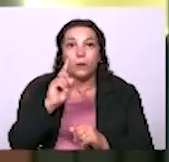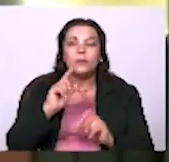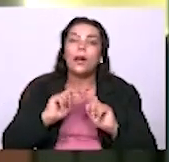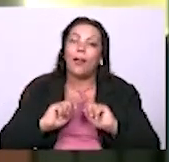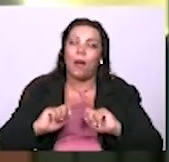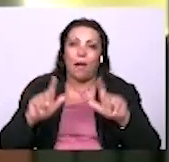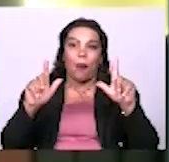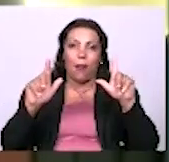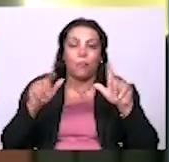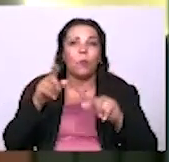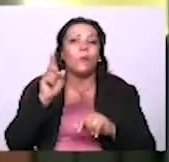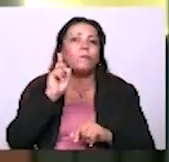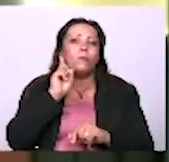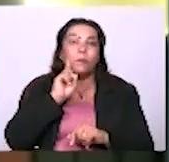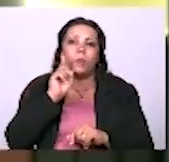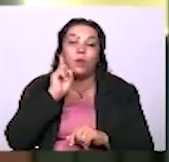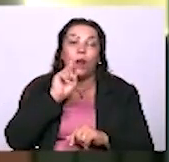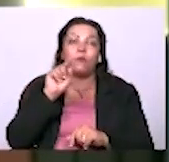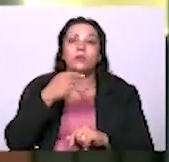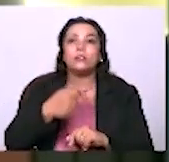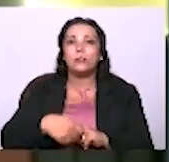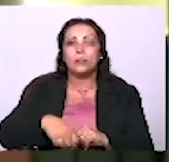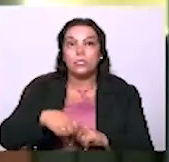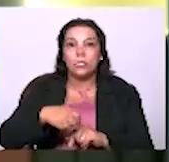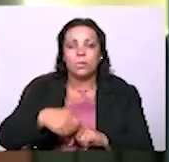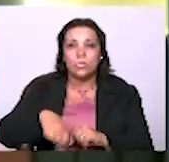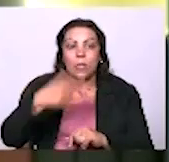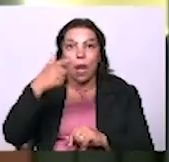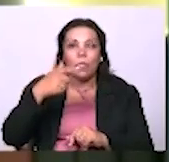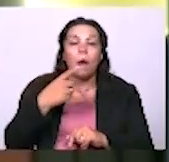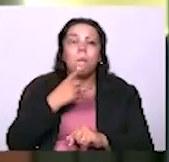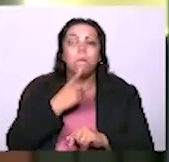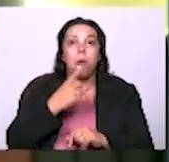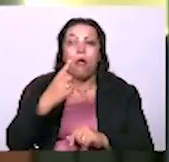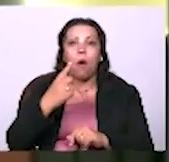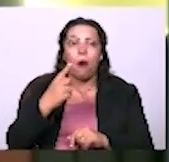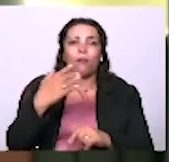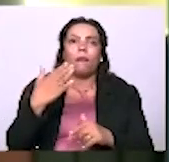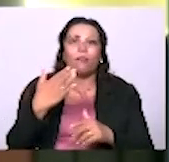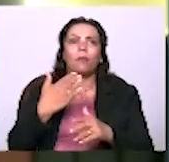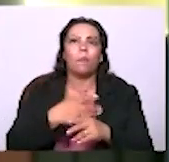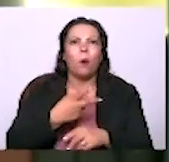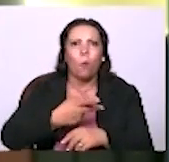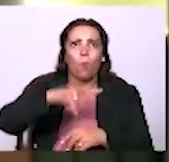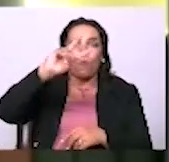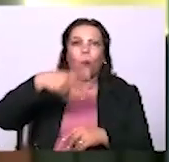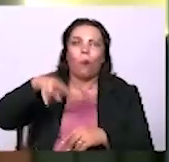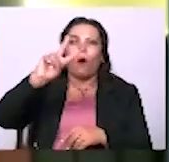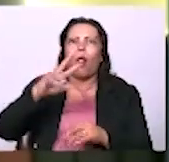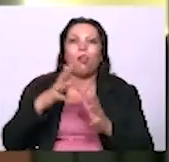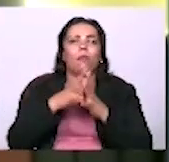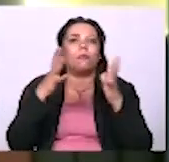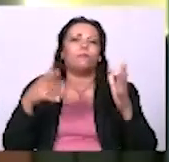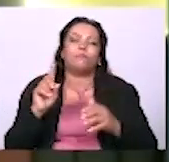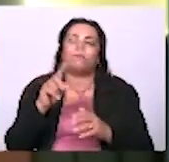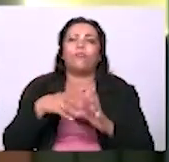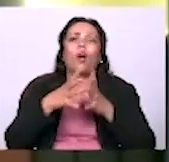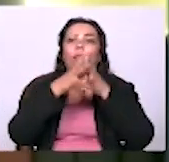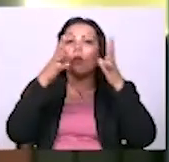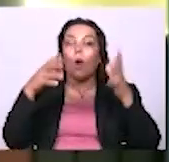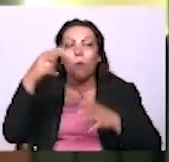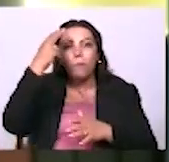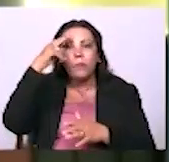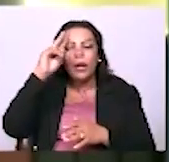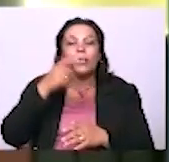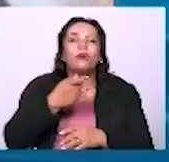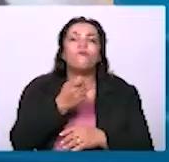اعلن انه لا يريد ان تكون زياده كبيره دفعه واحده حتى لا ترفع مستويات التضخم التضخم يعني زياده